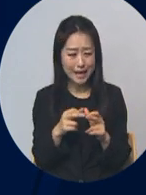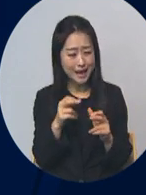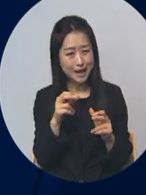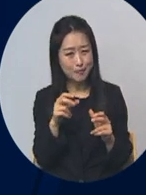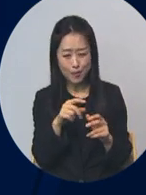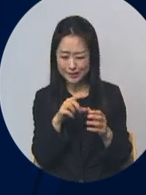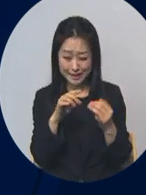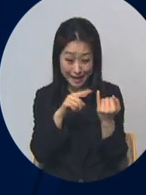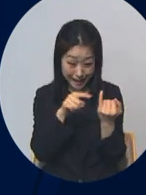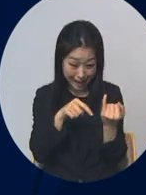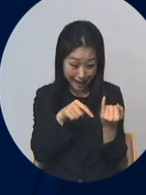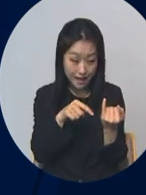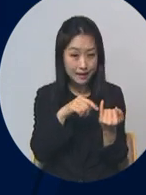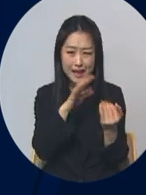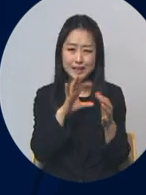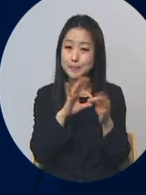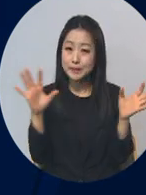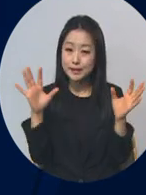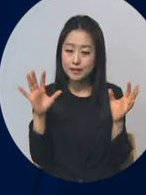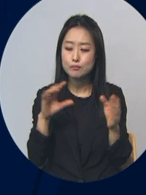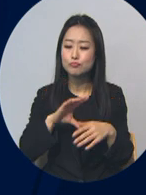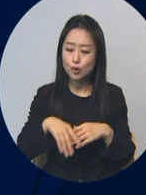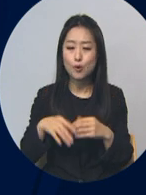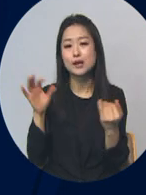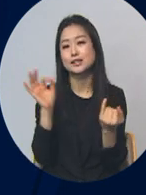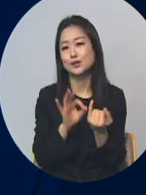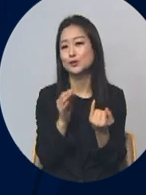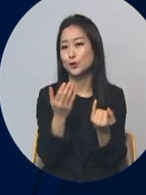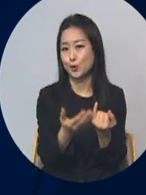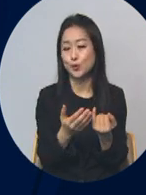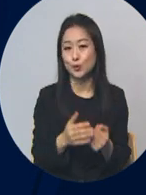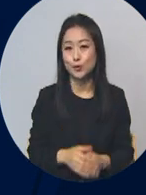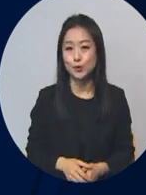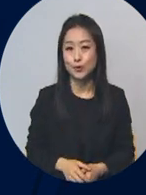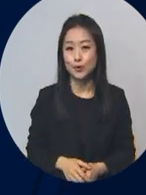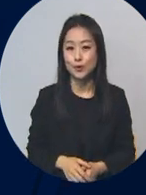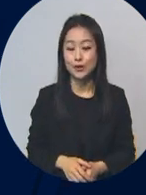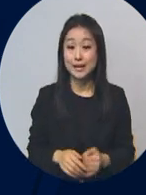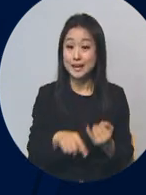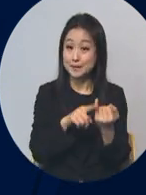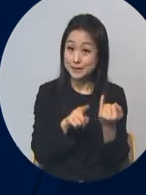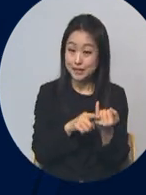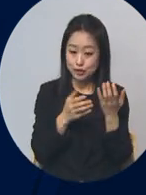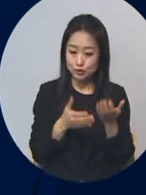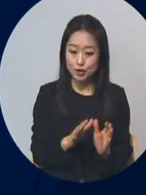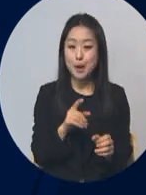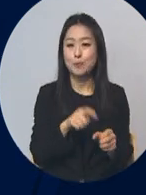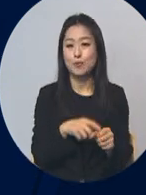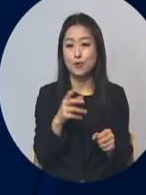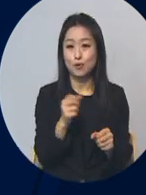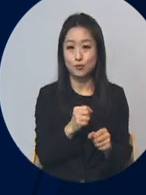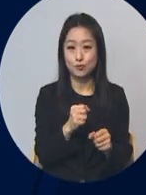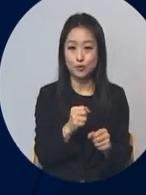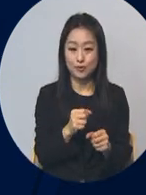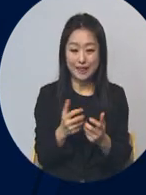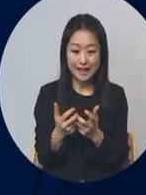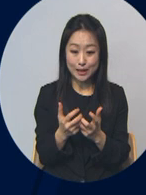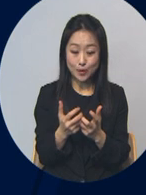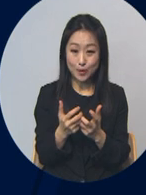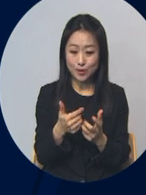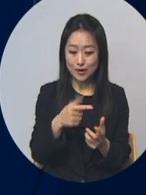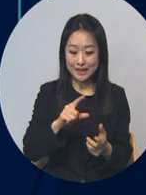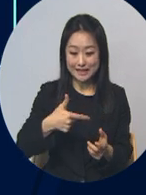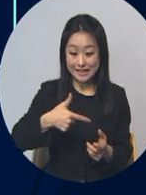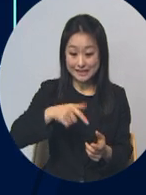대해서도 소득과 관계없이 의료비를 제공하기로 했습니다 임신과 출산 목적으로 냉동 단자를 사용하려는